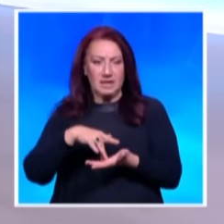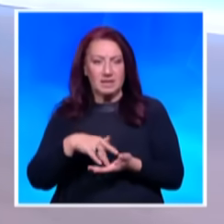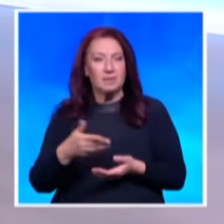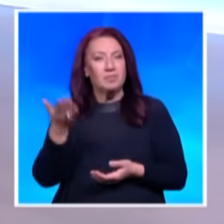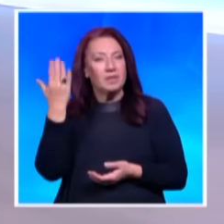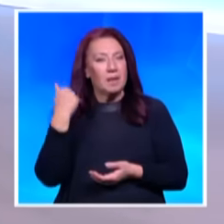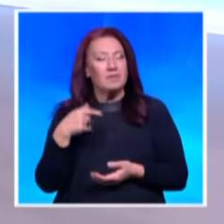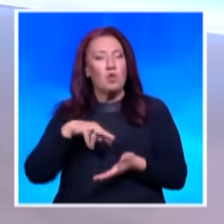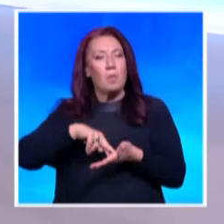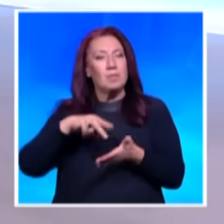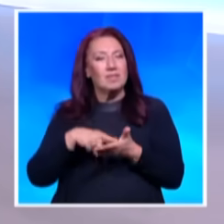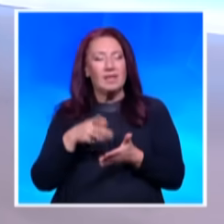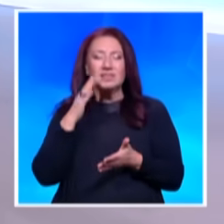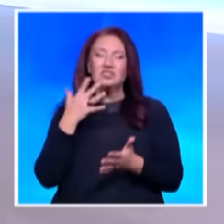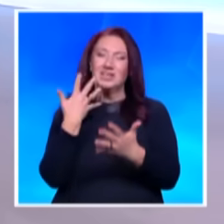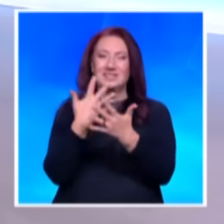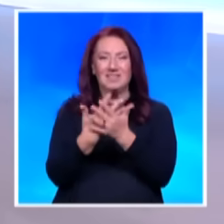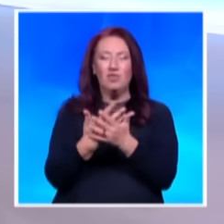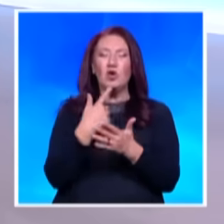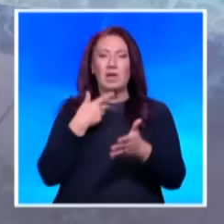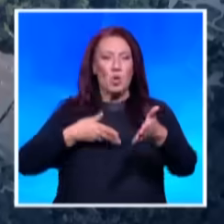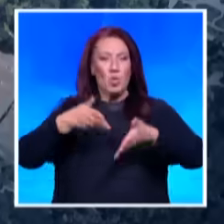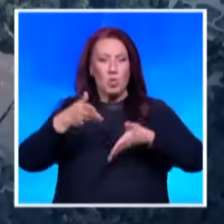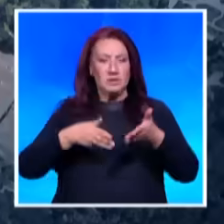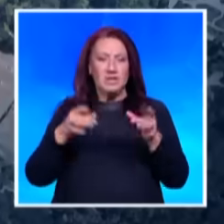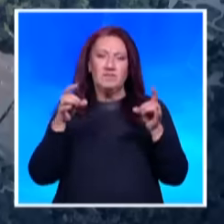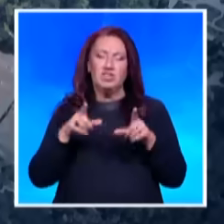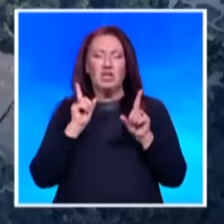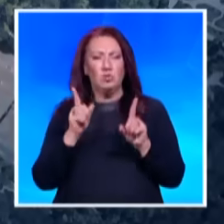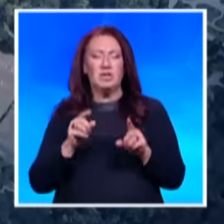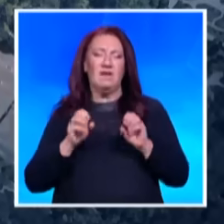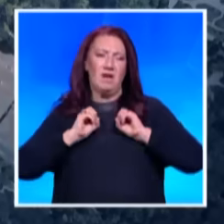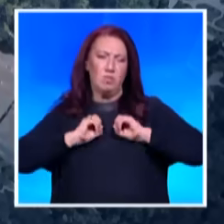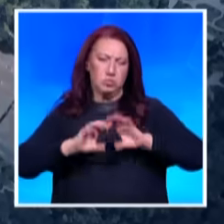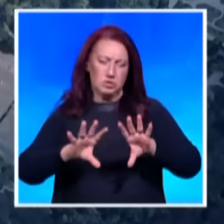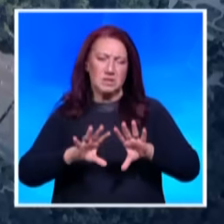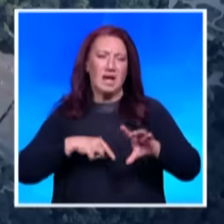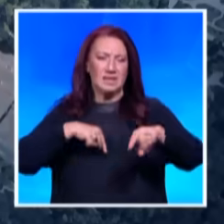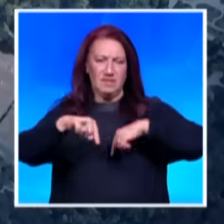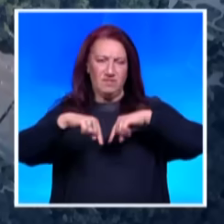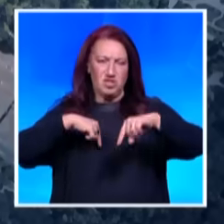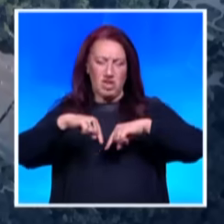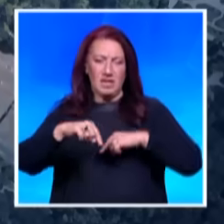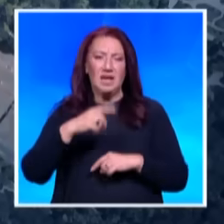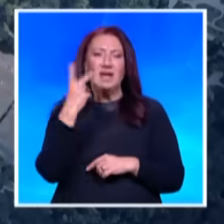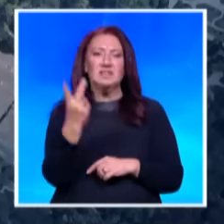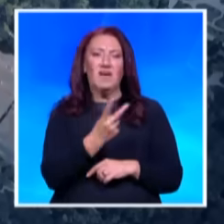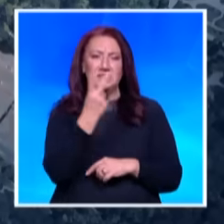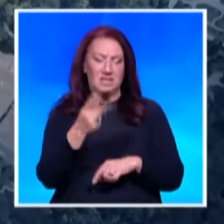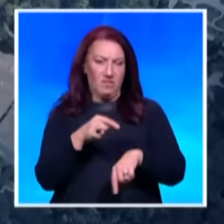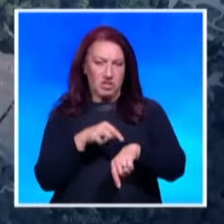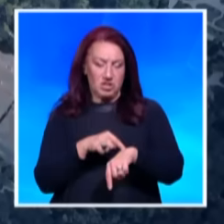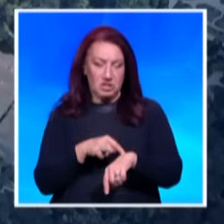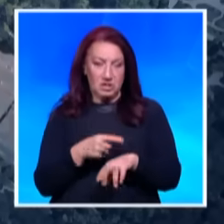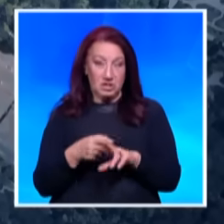за затваряне улици. По първоначалния план движението трябваше да бъде пуснато в 22 часа тази вечер, но на фона на кадрите,